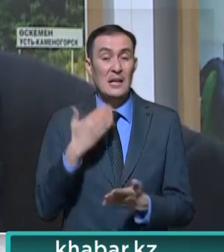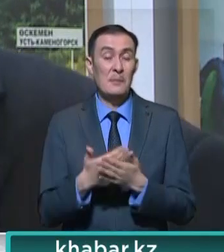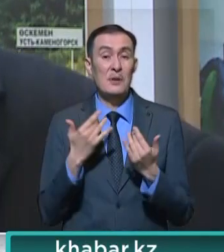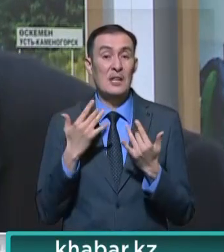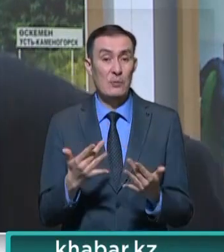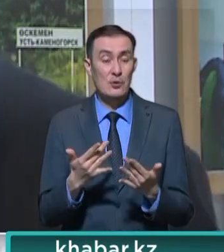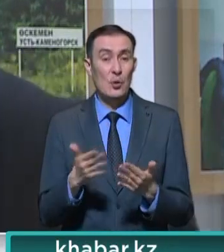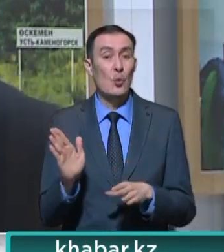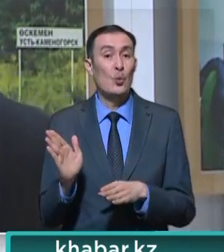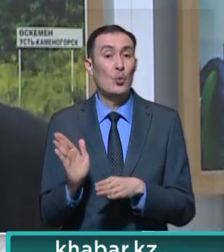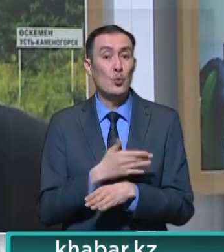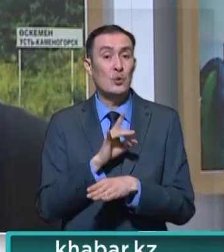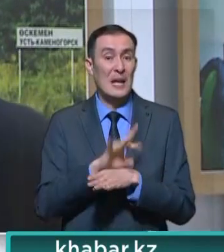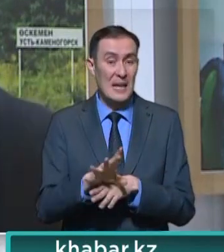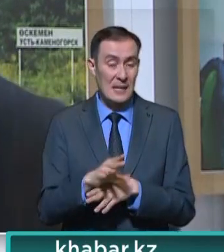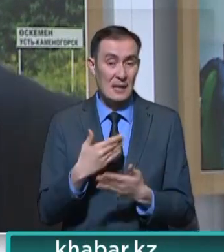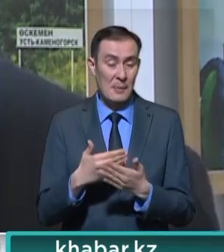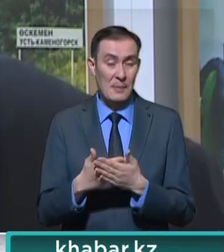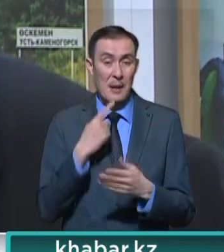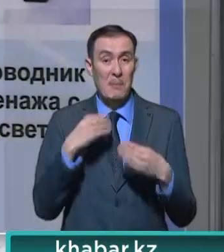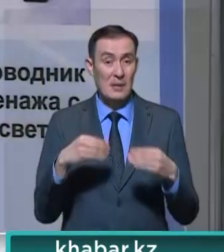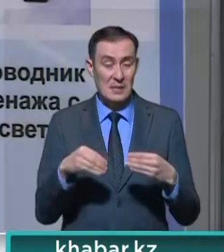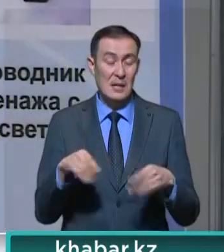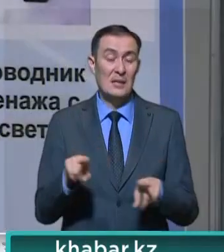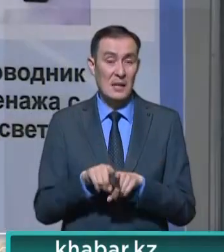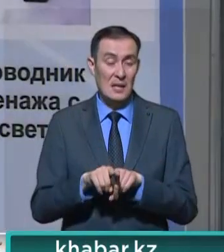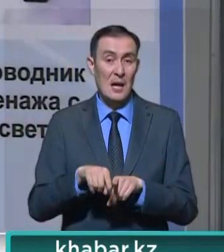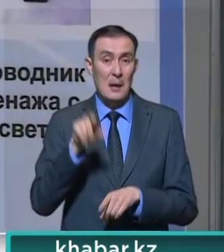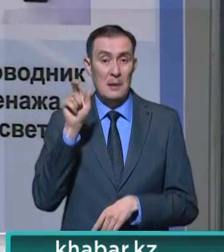удаление данной конструкции эндопротеза, в таких случаях пациенты остаются инвалидами.